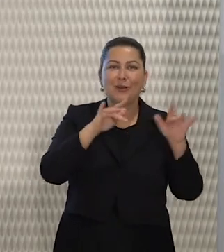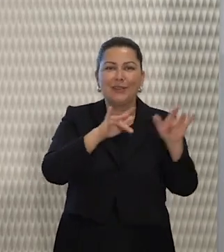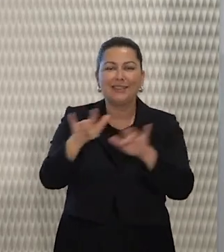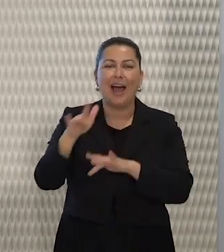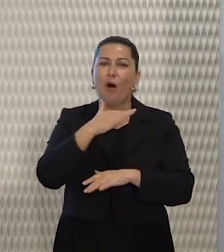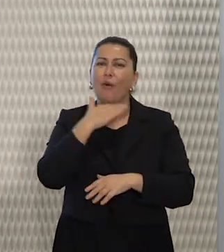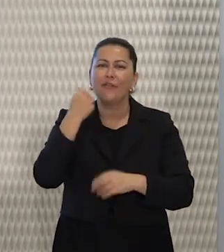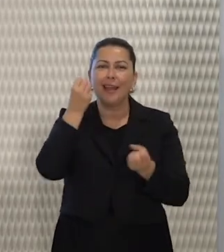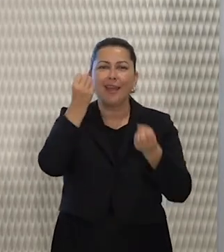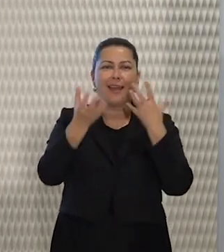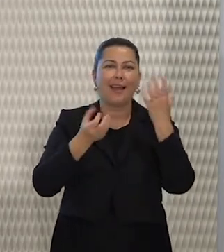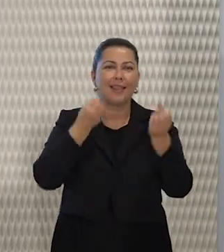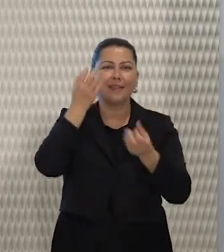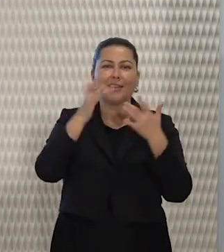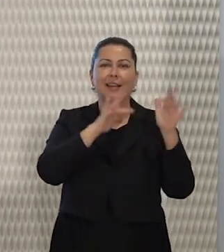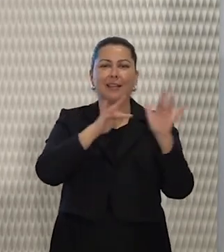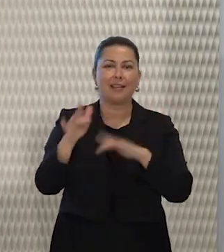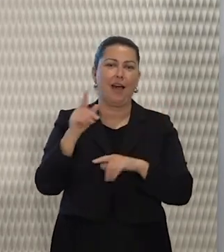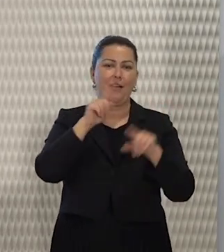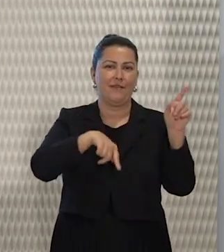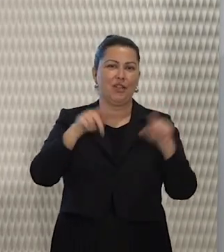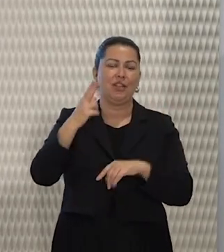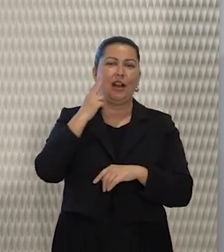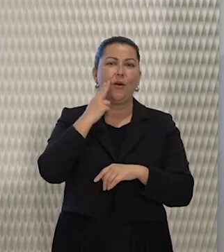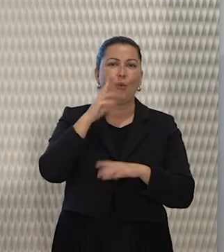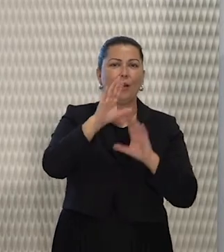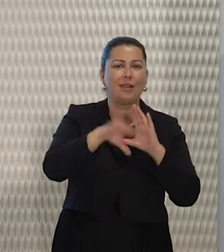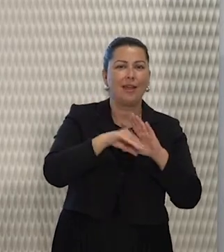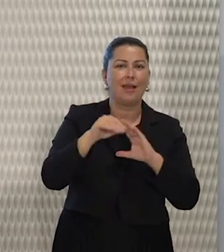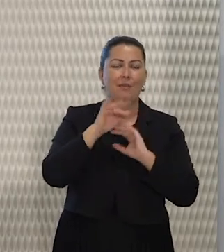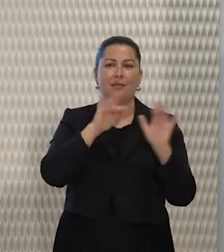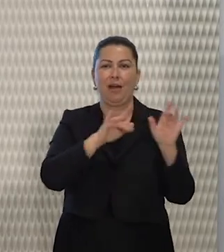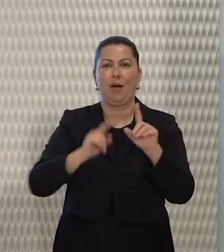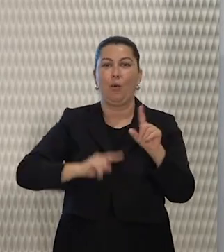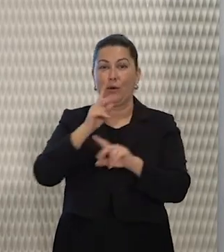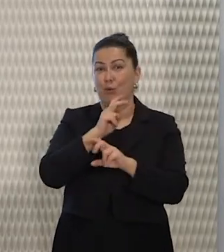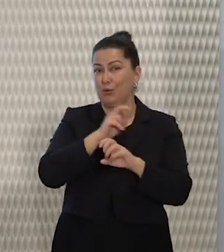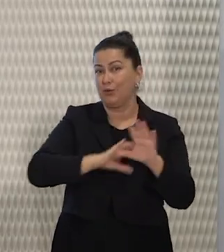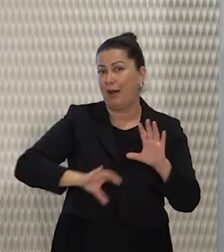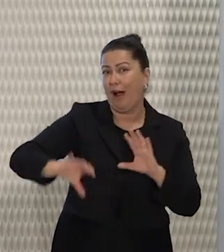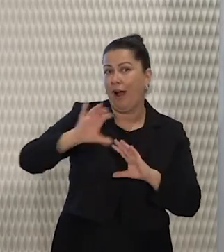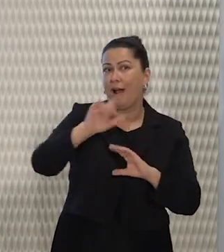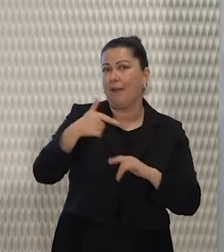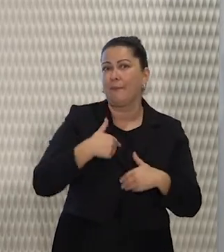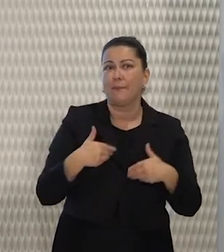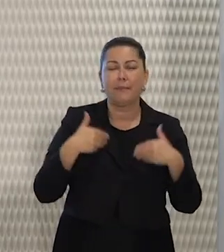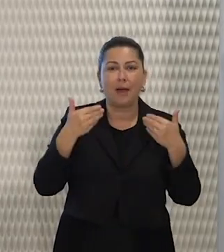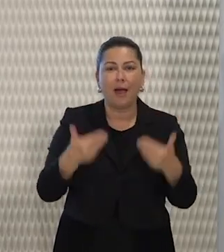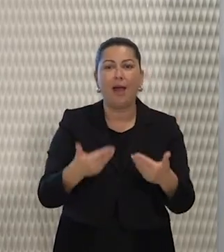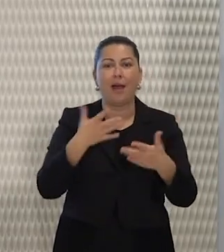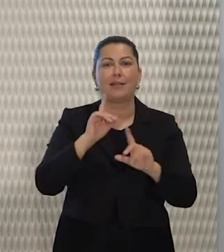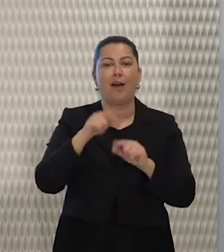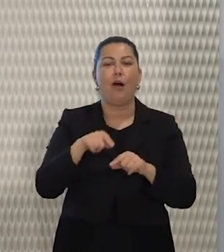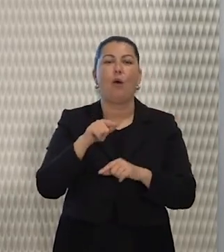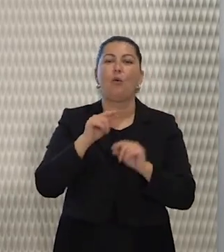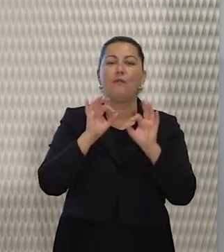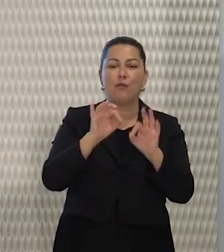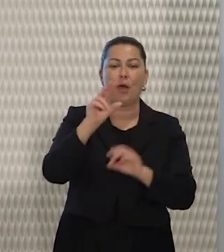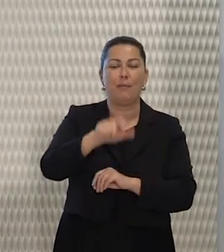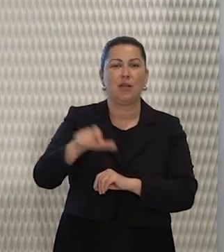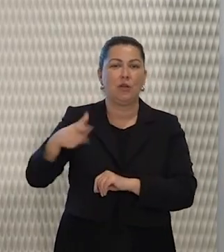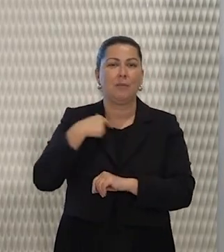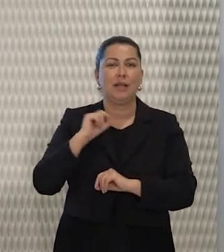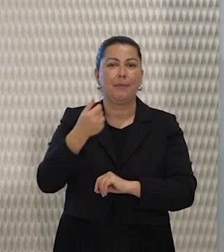welcher Kreativität die Unternehmerinnen und Unternehmer hier in diesem Land, in Oberösterreich, auch bereit sind, auf Menschen mit besonderen